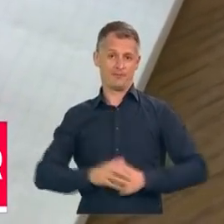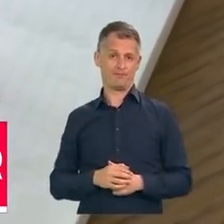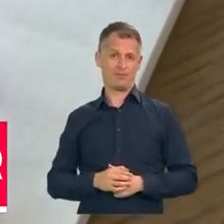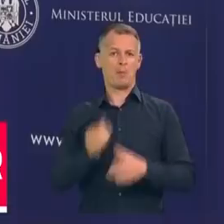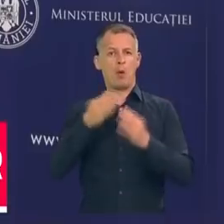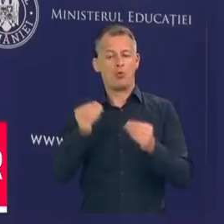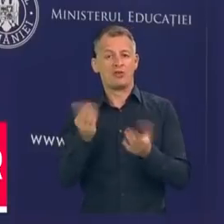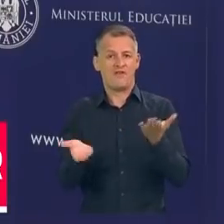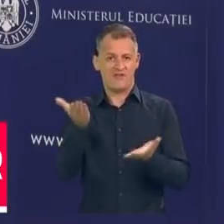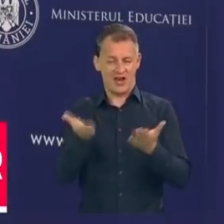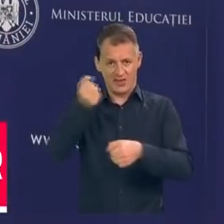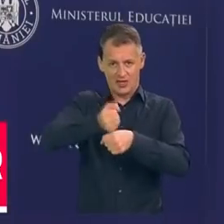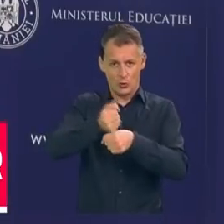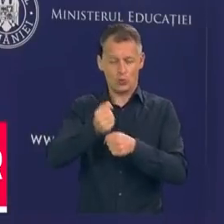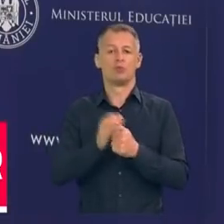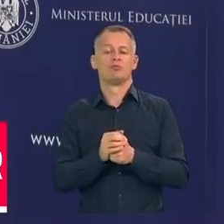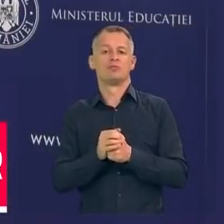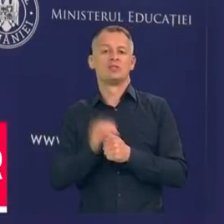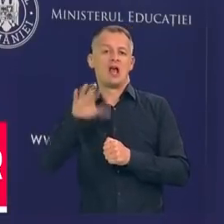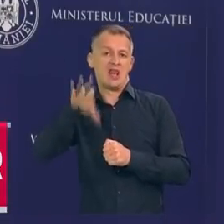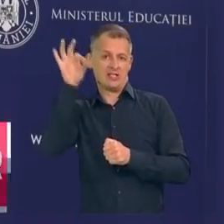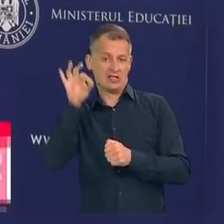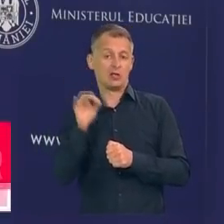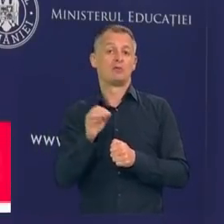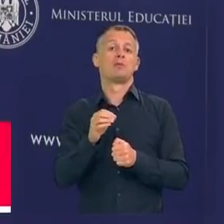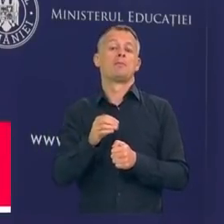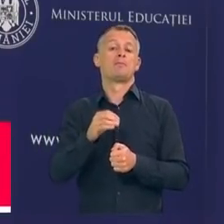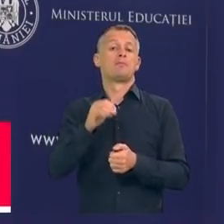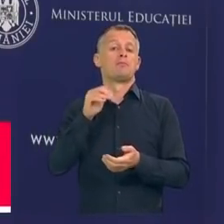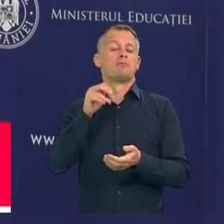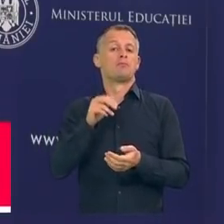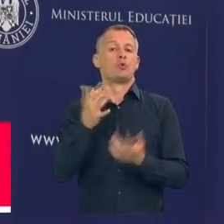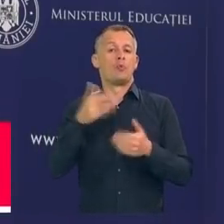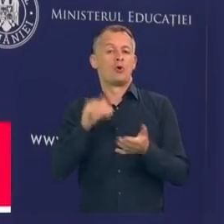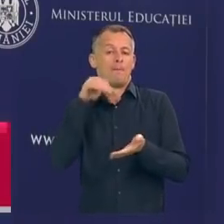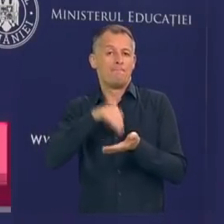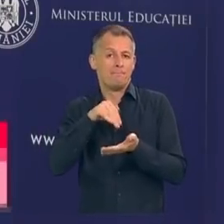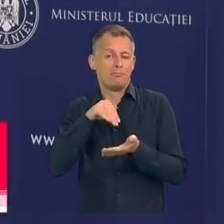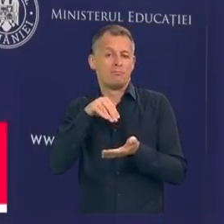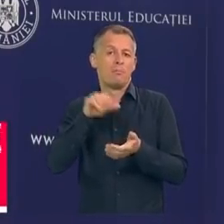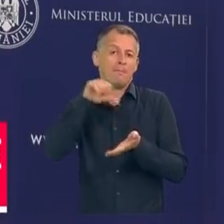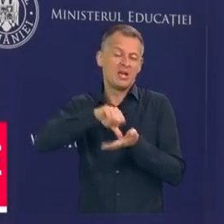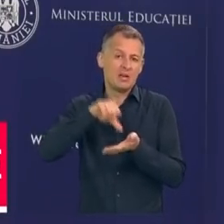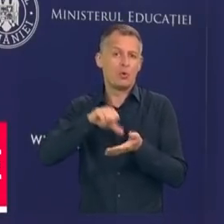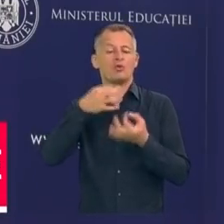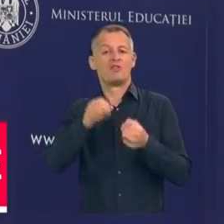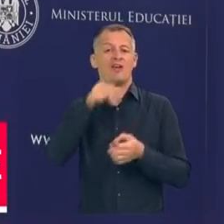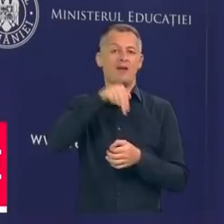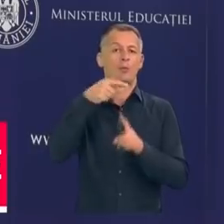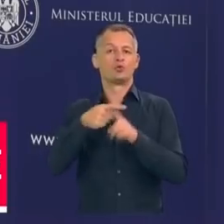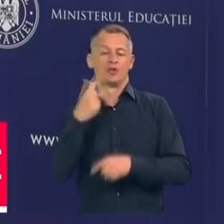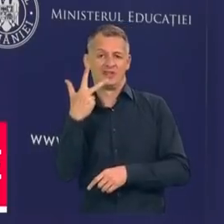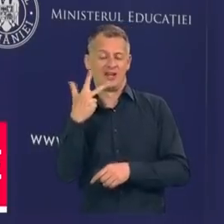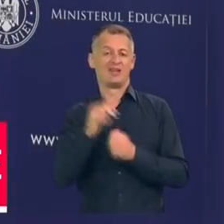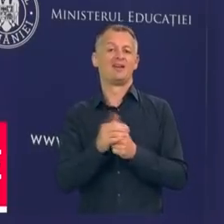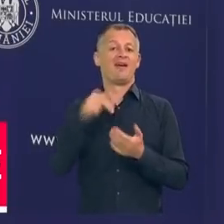lucru. S-a agreat că numărul minim de note pentru o disciplină să fie egal cu N plus 3, unde N este numărul